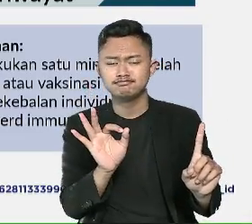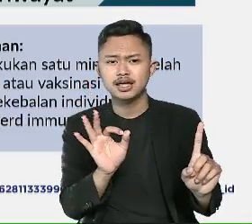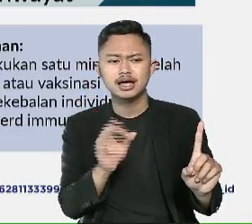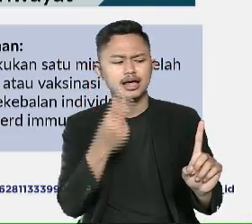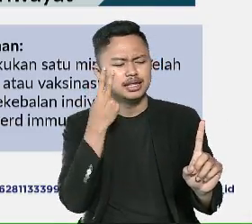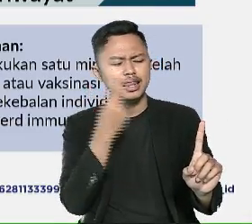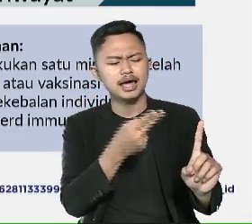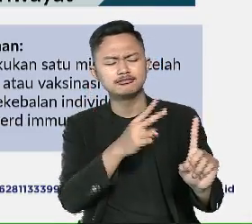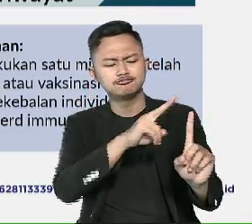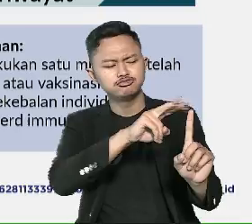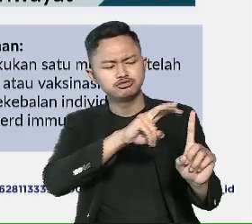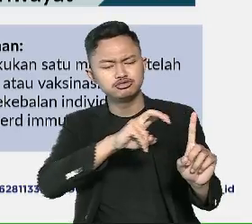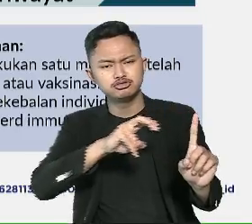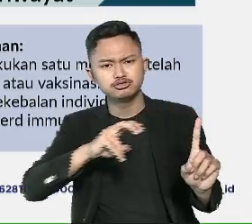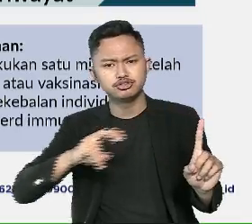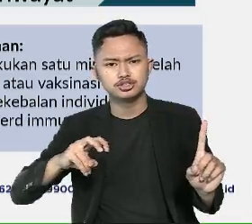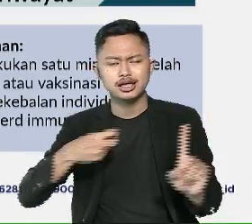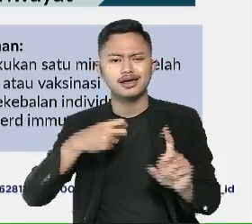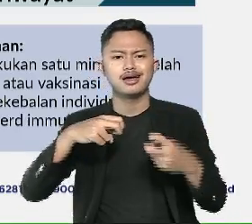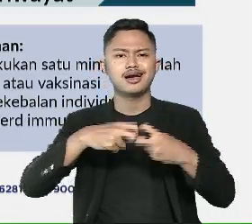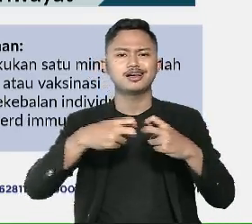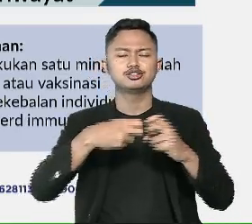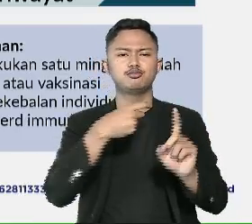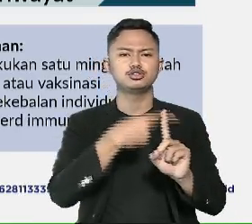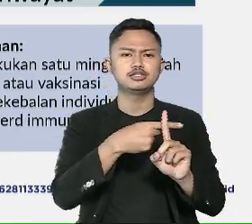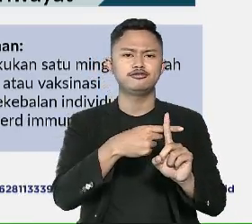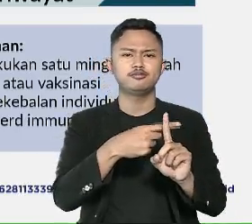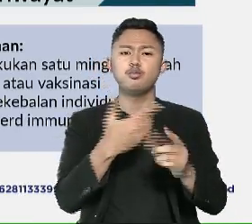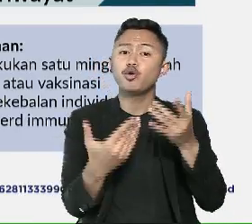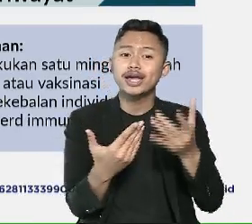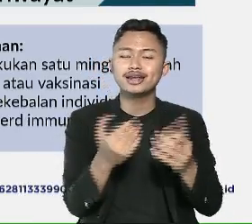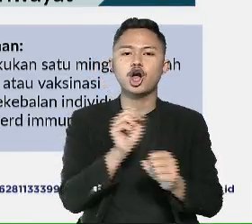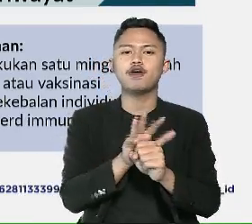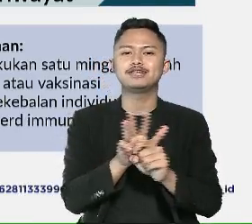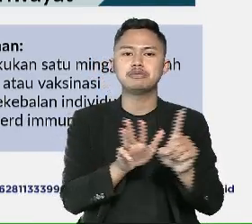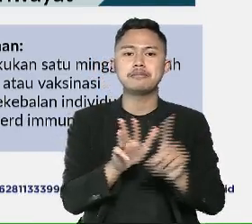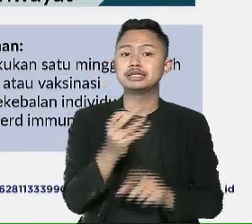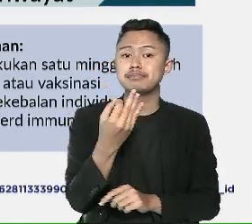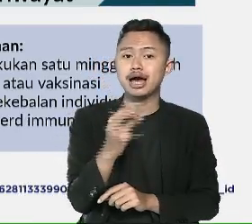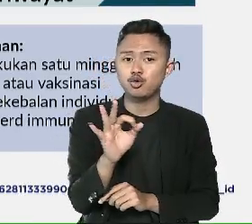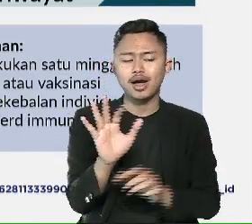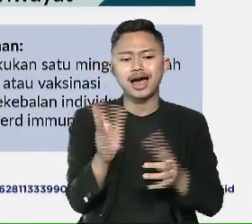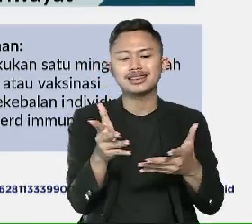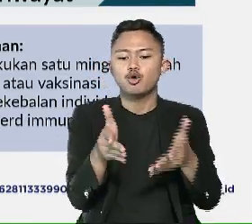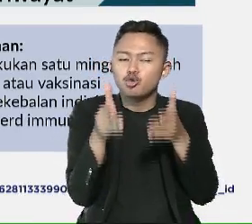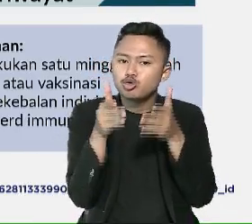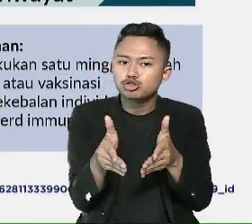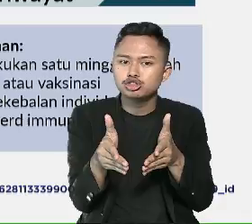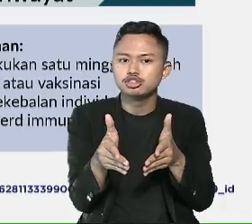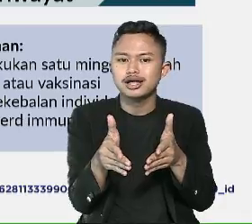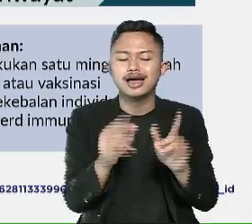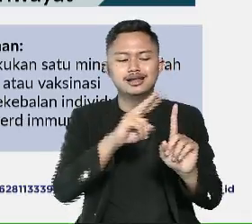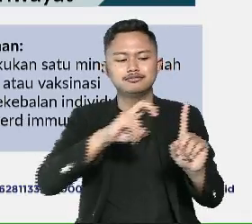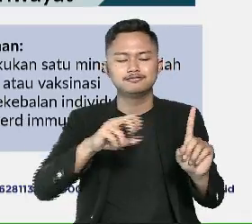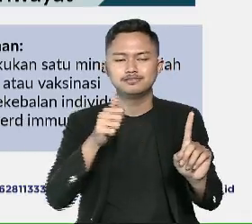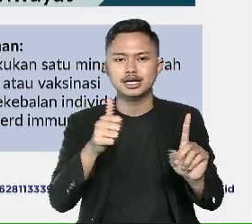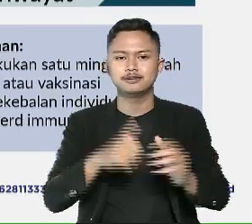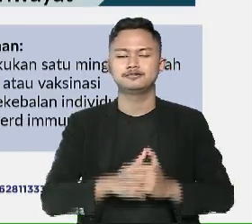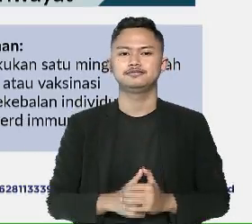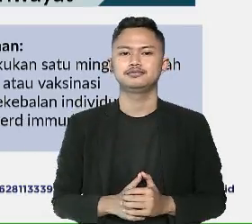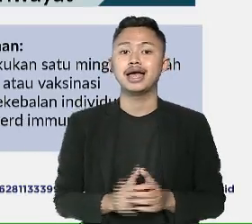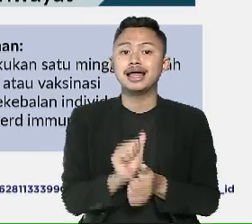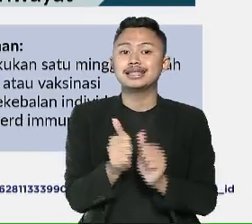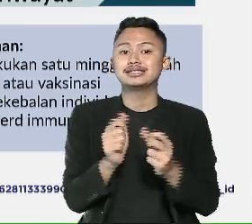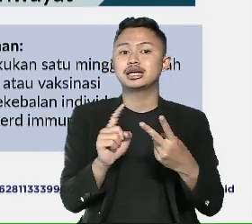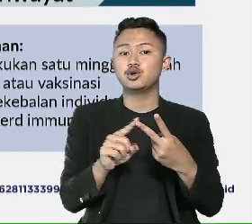sequencing mendiagnosa kasus positif dengan varian COVID-19 khusus. Yang kedua ialah